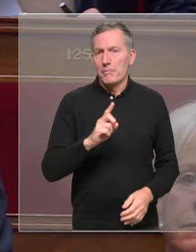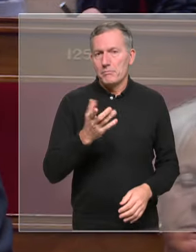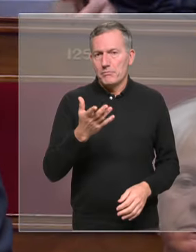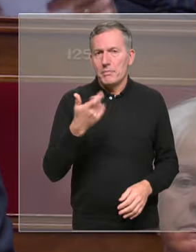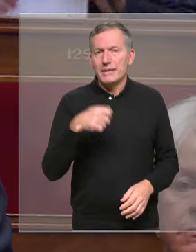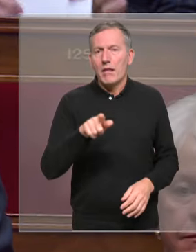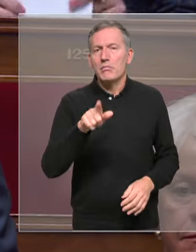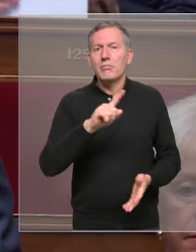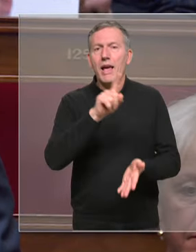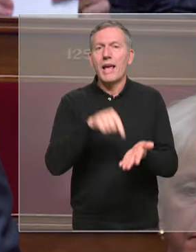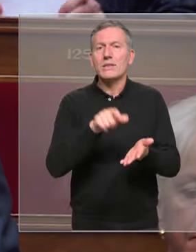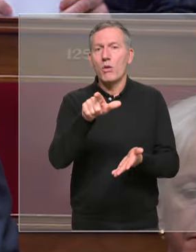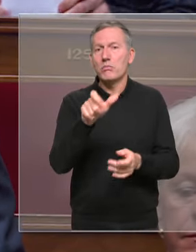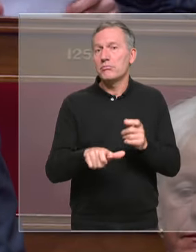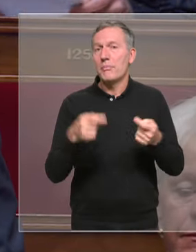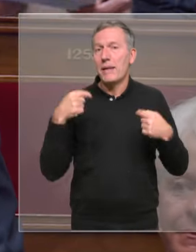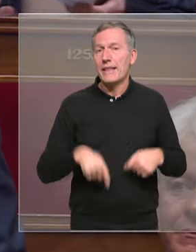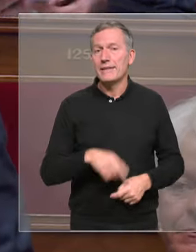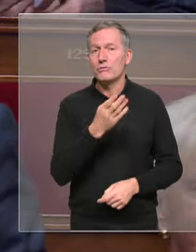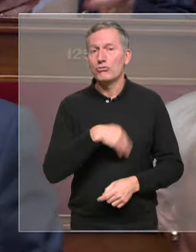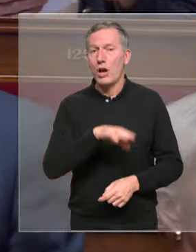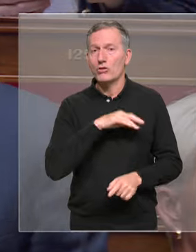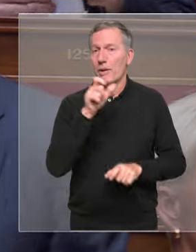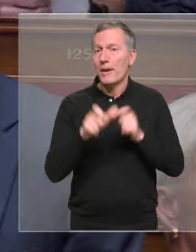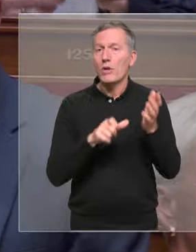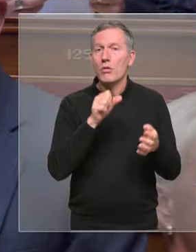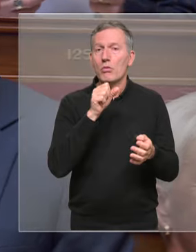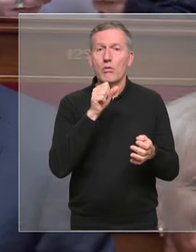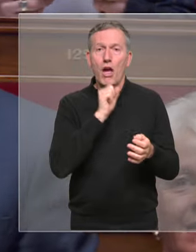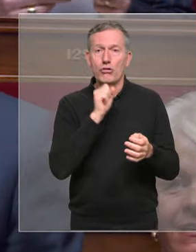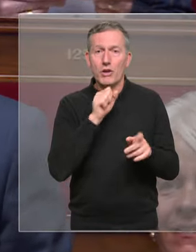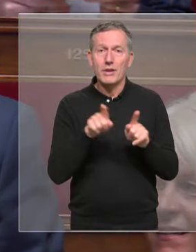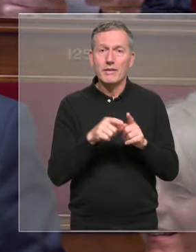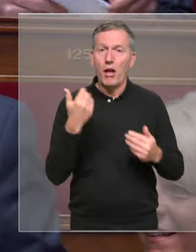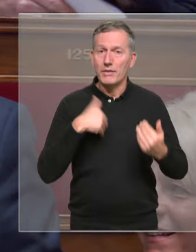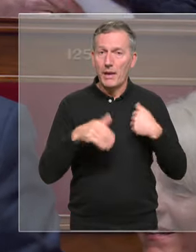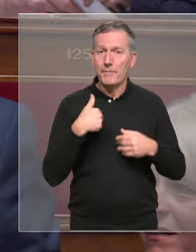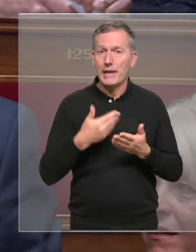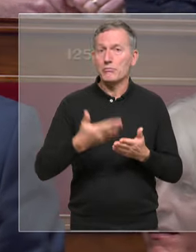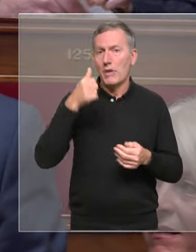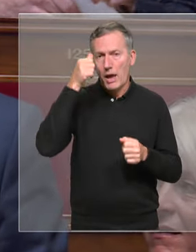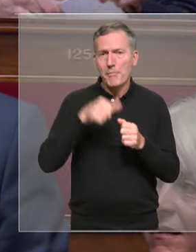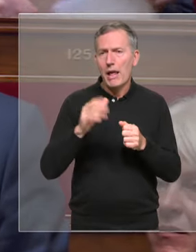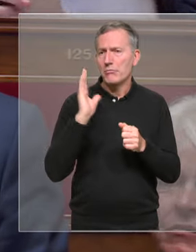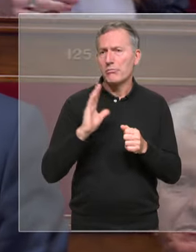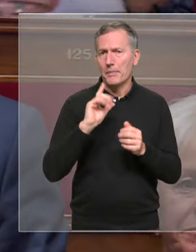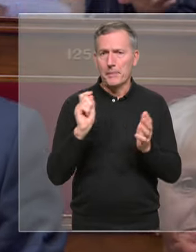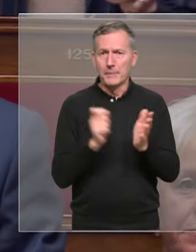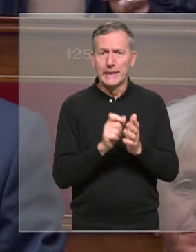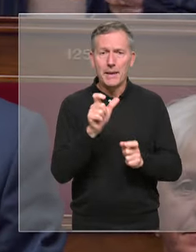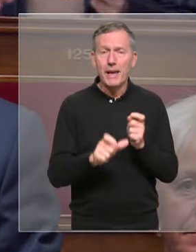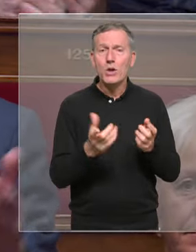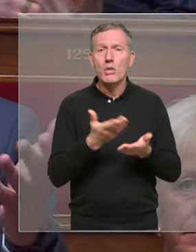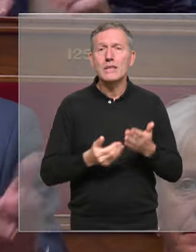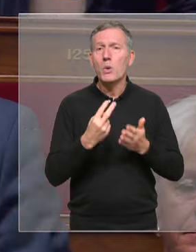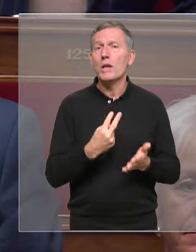à Madame la Ministre chargée des personnes handicapées et des personnes âgées. Madame la Ministre, je me souviens d'un temps encore récent où les personnes en situation